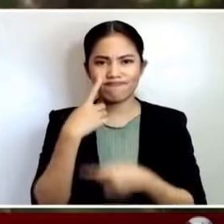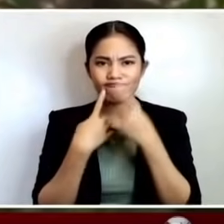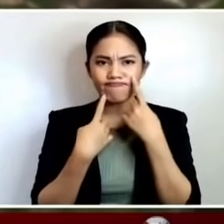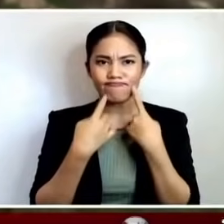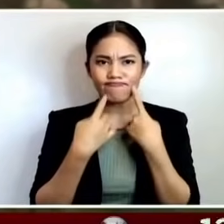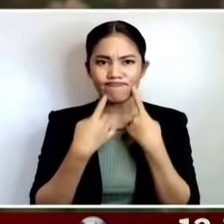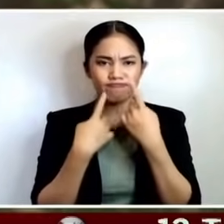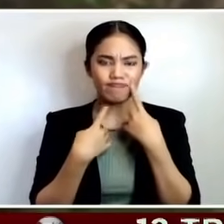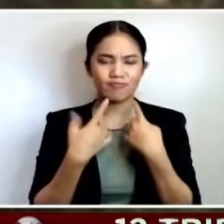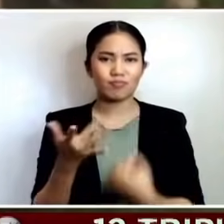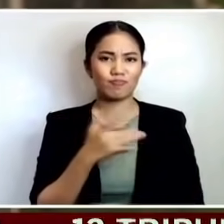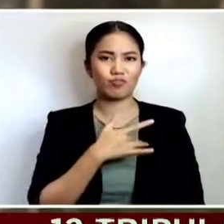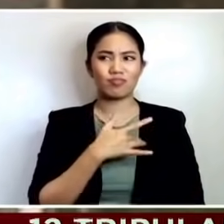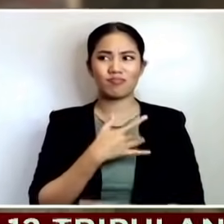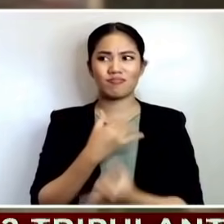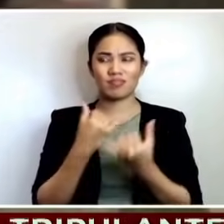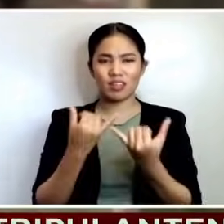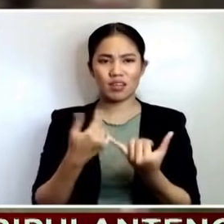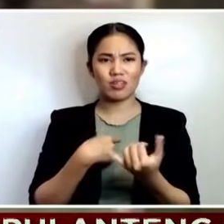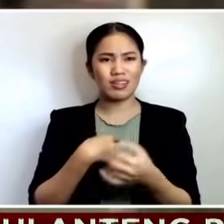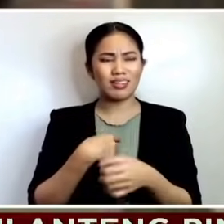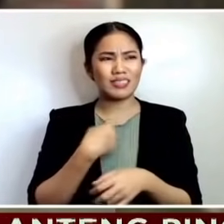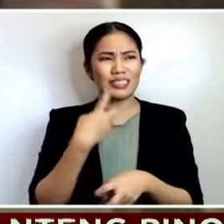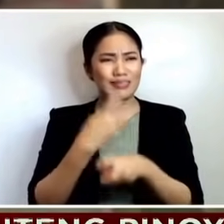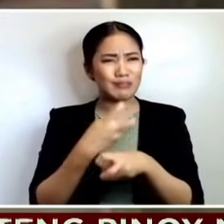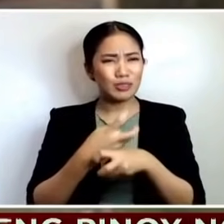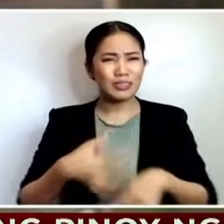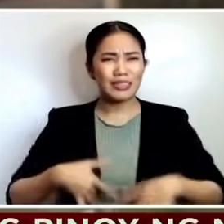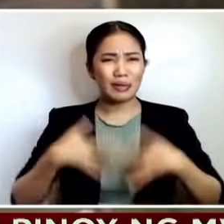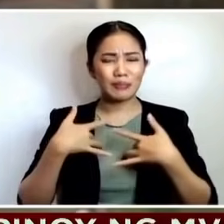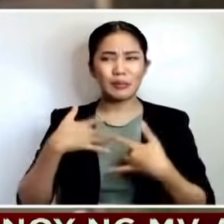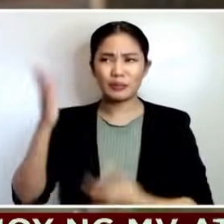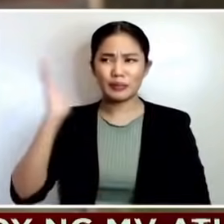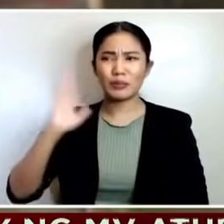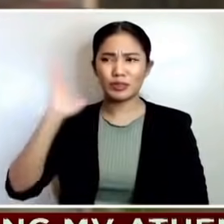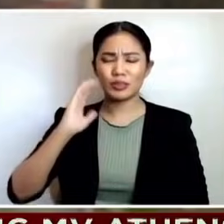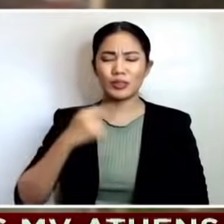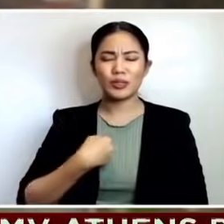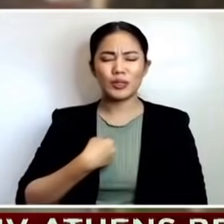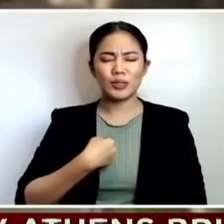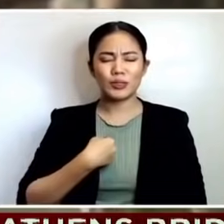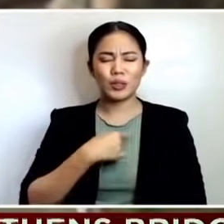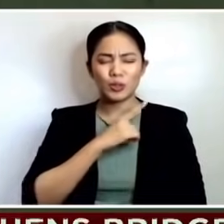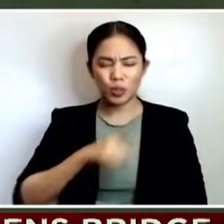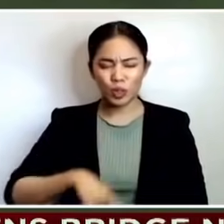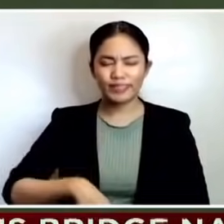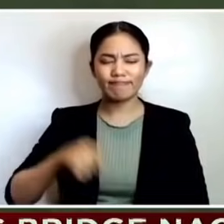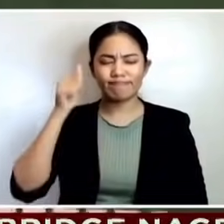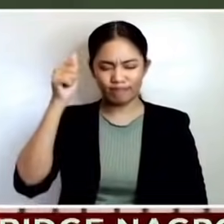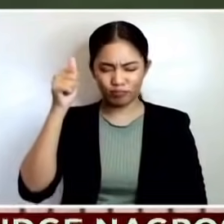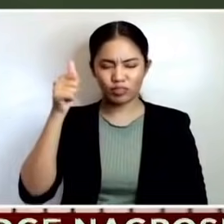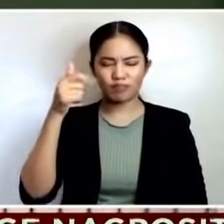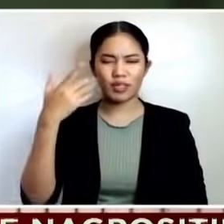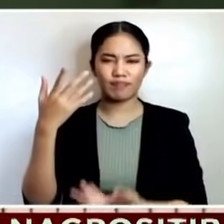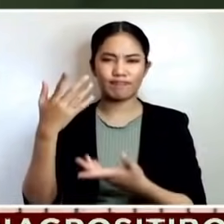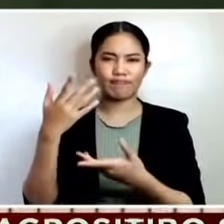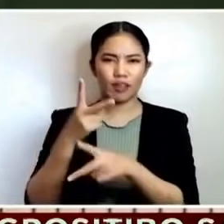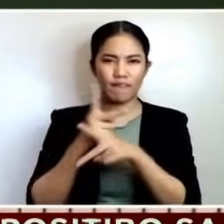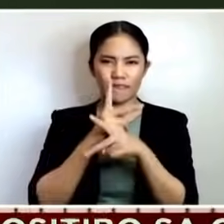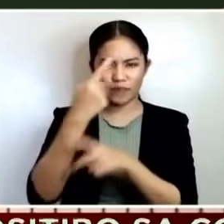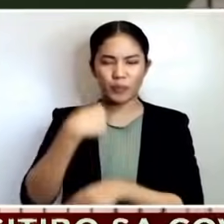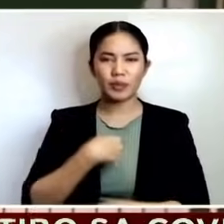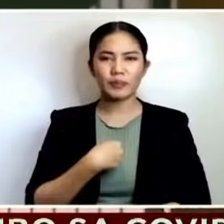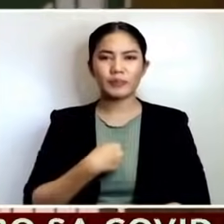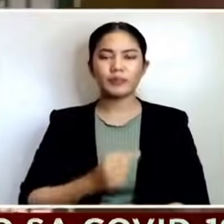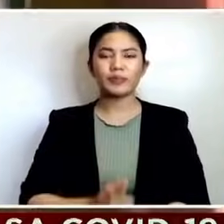nung hirap talaga ako, sabi ko, Panginoon, bahala na kayo sa akin. Para masuklian ang lahat